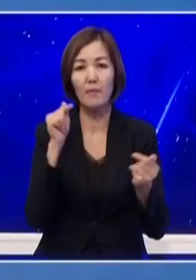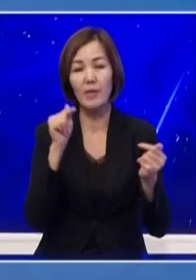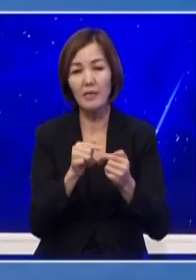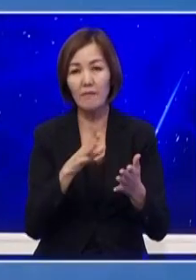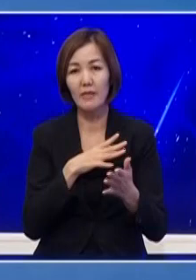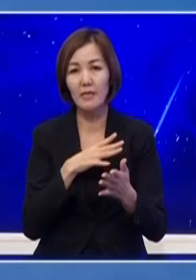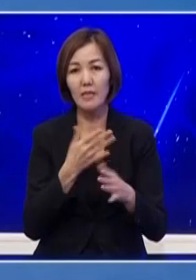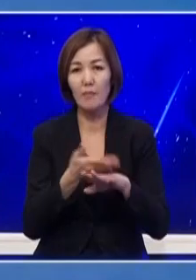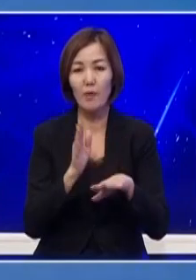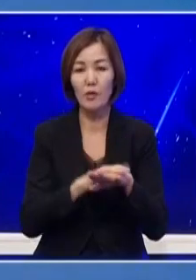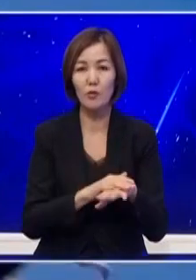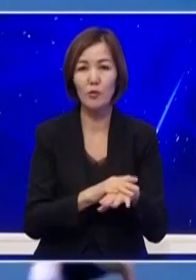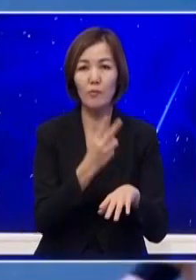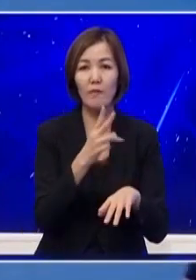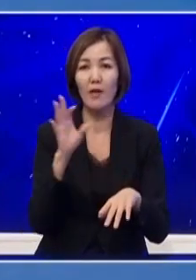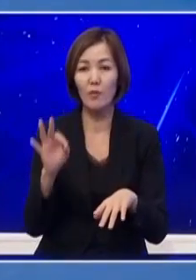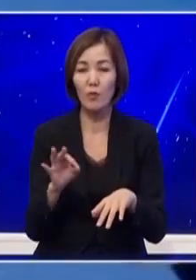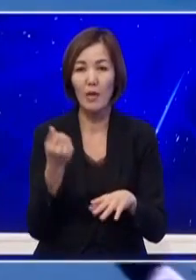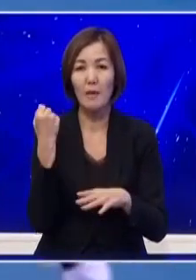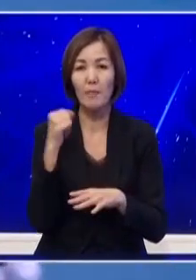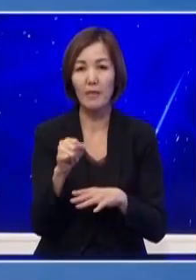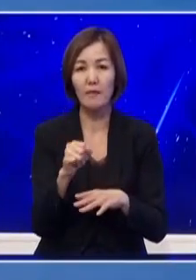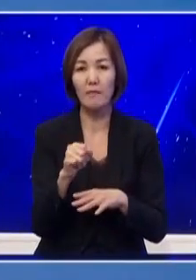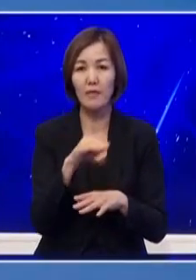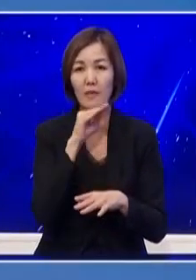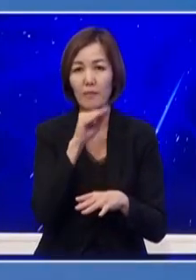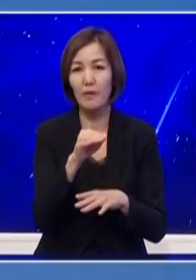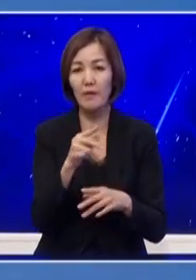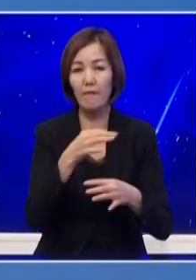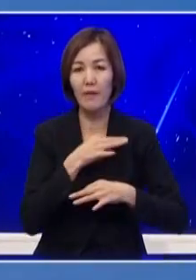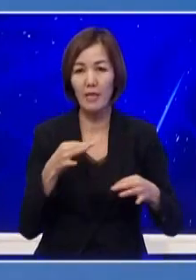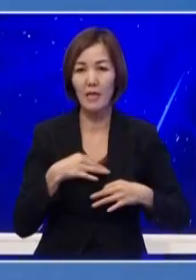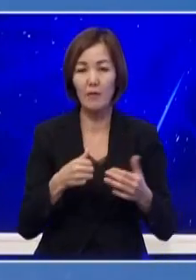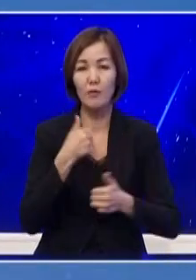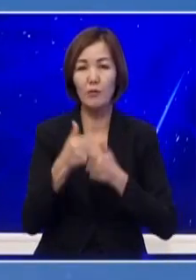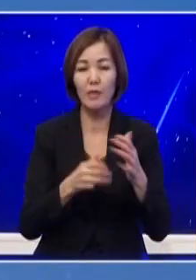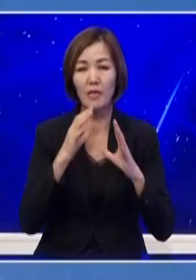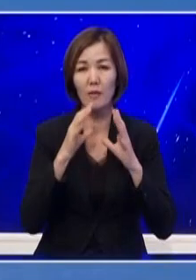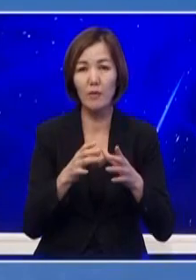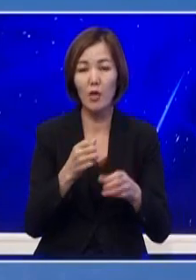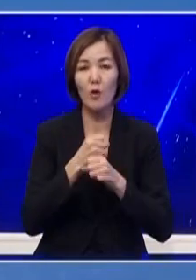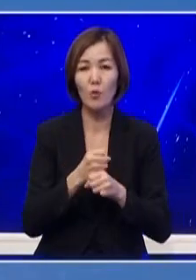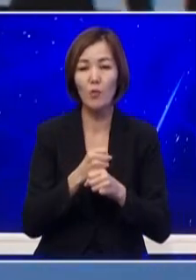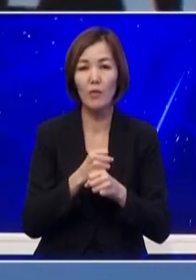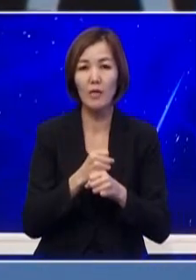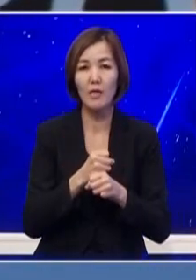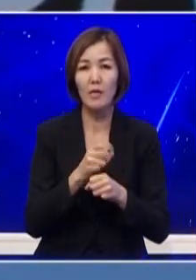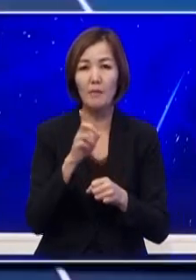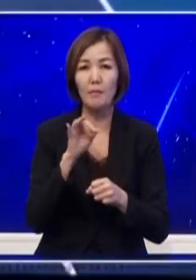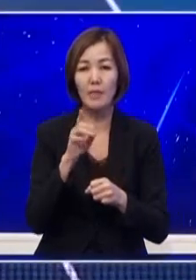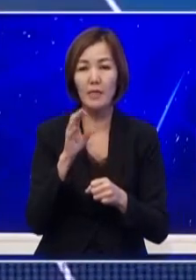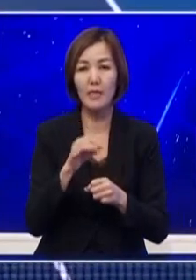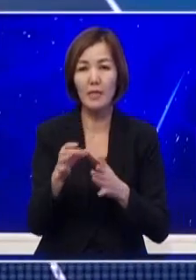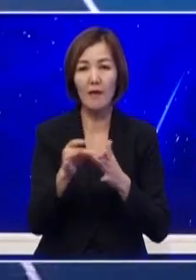противостояние с Польшей со счетом 2-0. Победитель квалифицируется в финальную часть чемпионата мира Кубка Билли Джин Кинг.